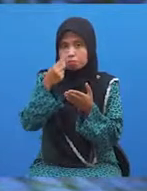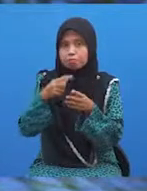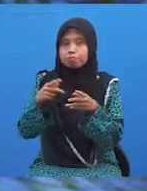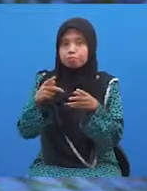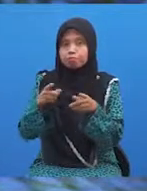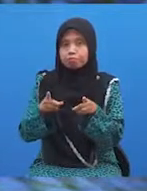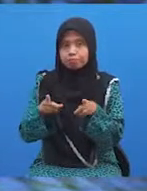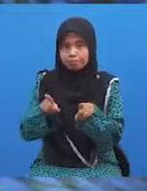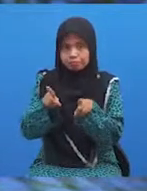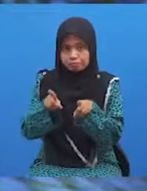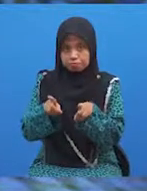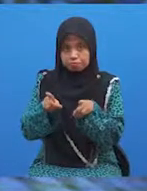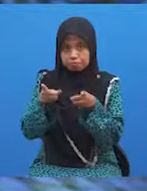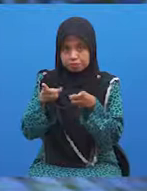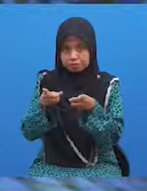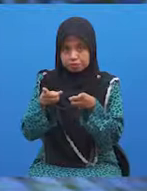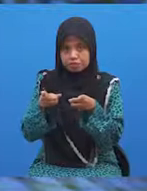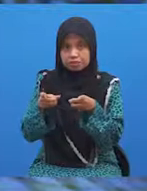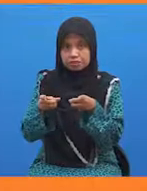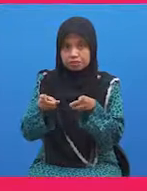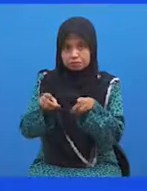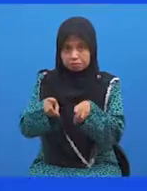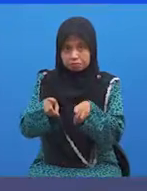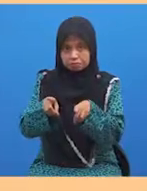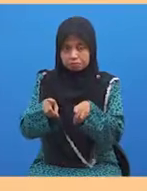yang terdapat dalam novel.